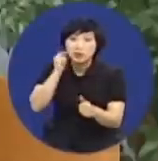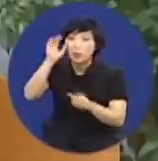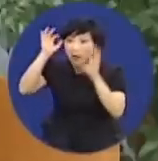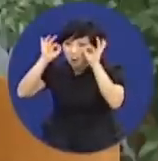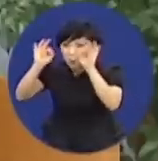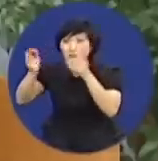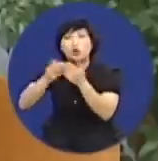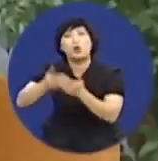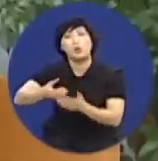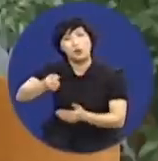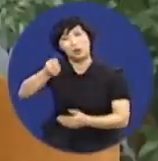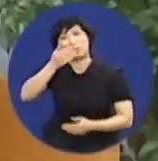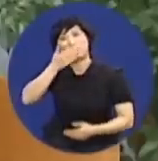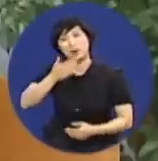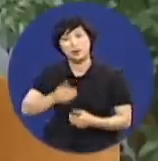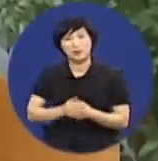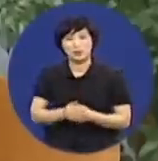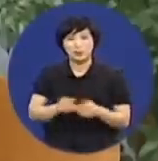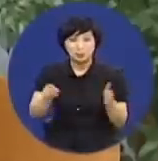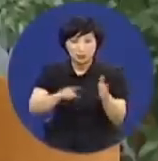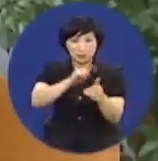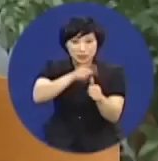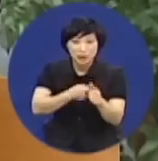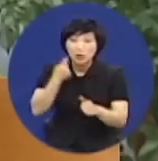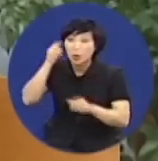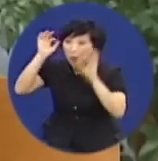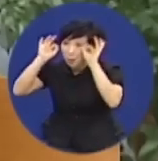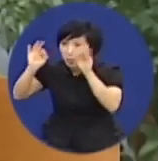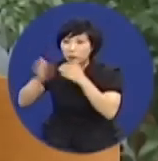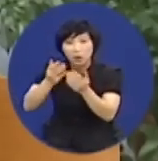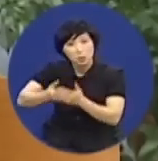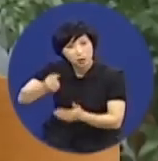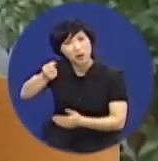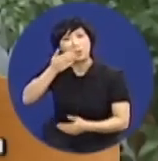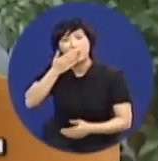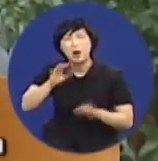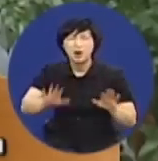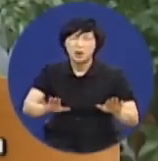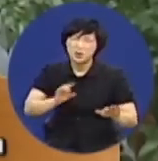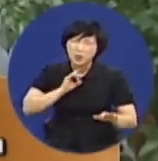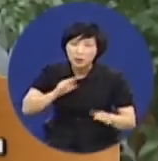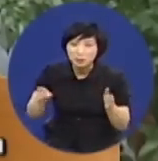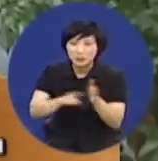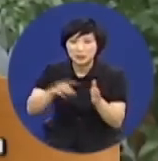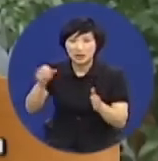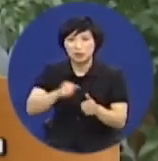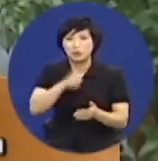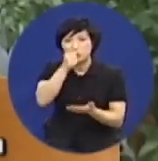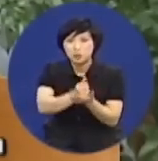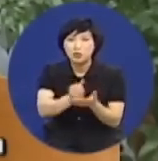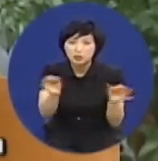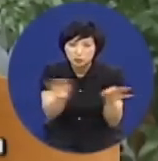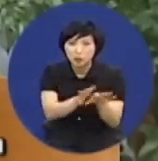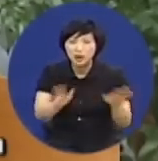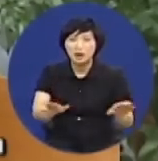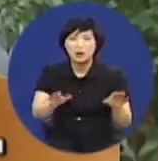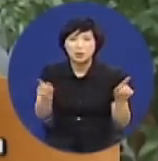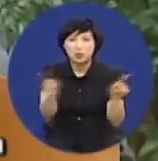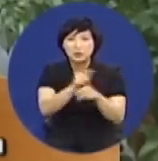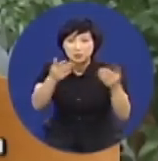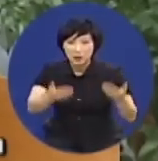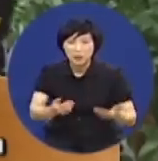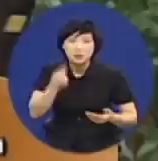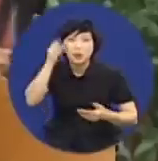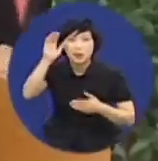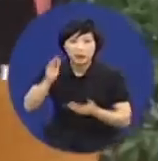栄光を見る、信じると栄光を見る、ただ信仰によって贖いと癒しと